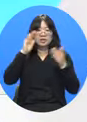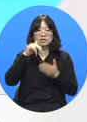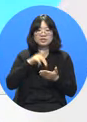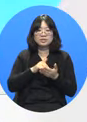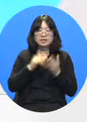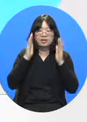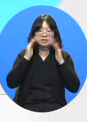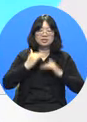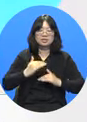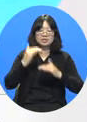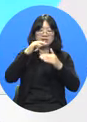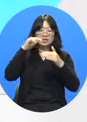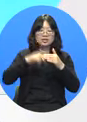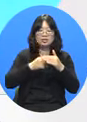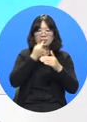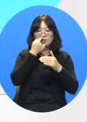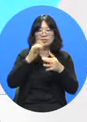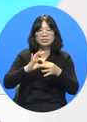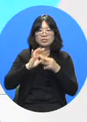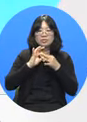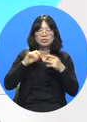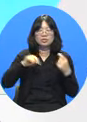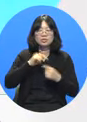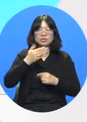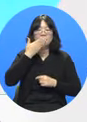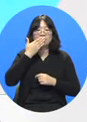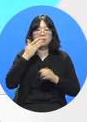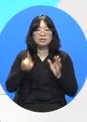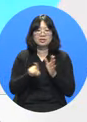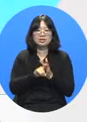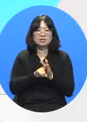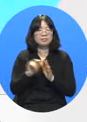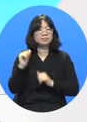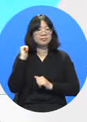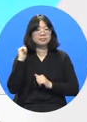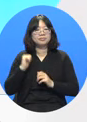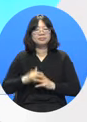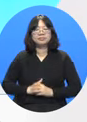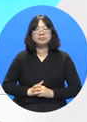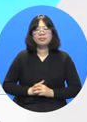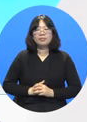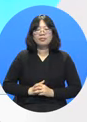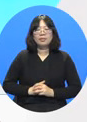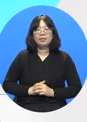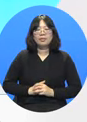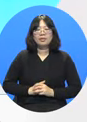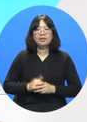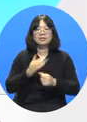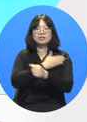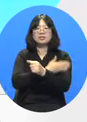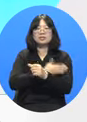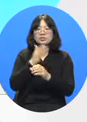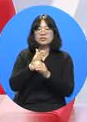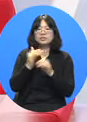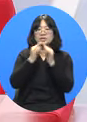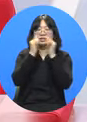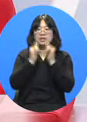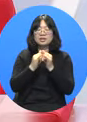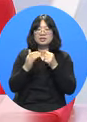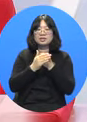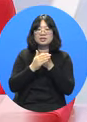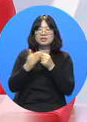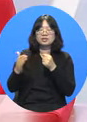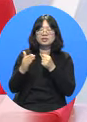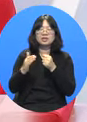학생으로서 학습 과정에서 이 배움으로 운영이 될수 있도록 그렇게 하자는 겁니다. 예, 지금 저 우리가 능력중심 사회니까 아이들